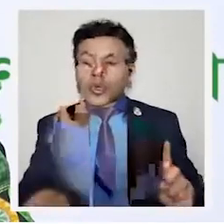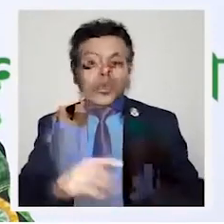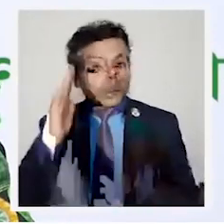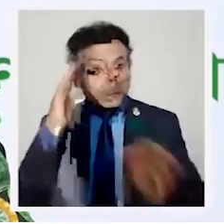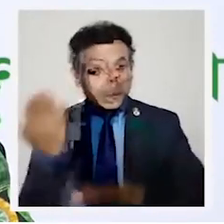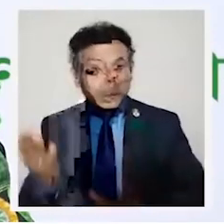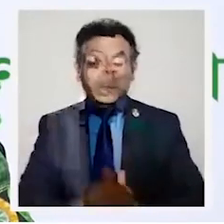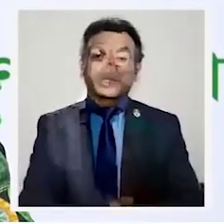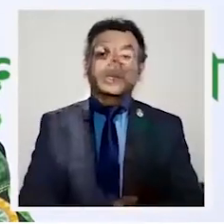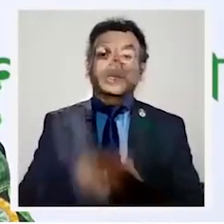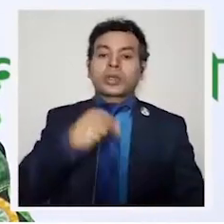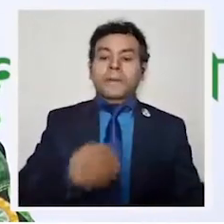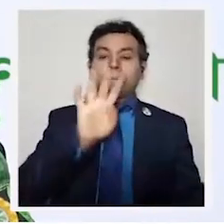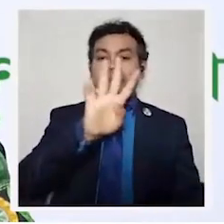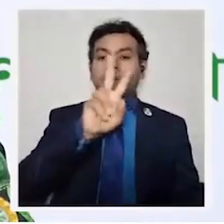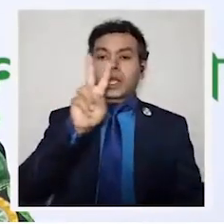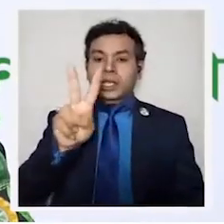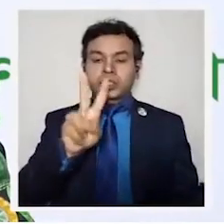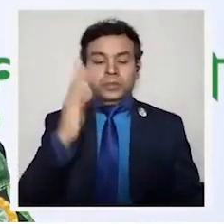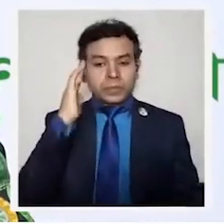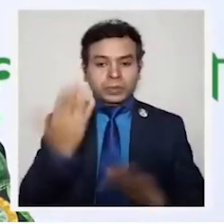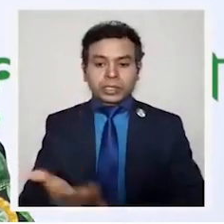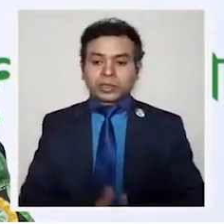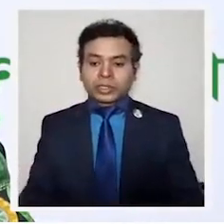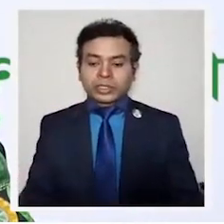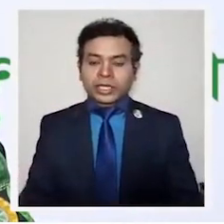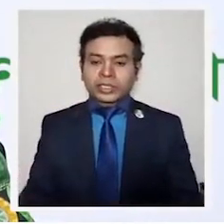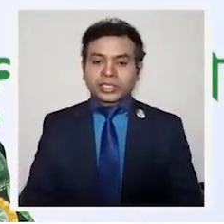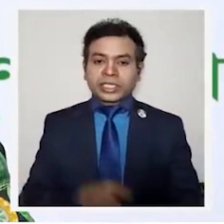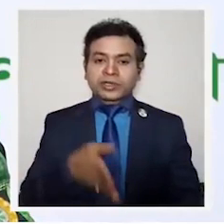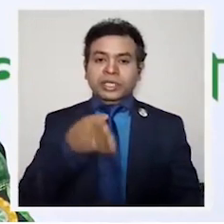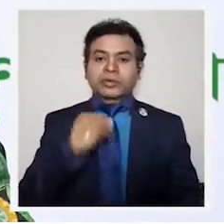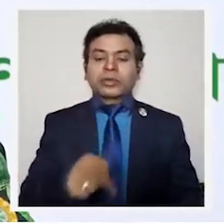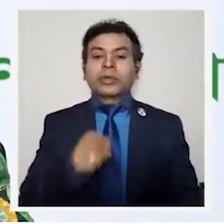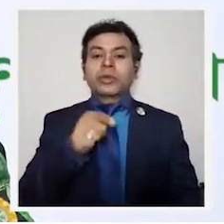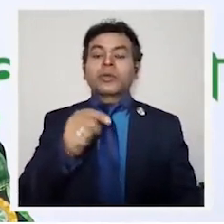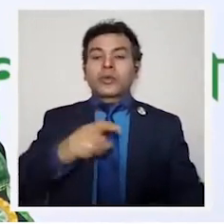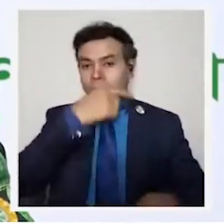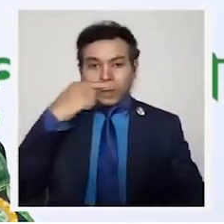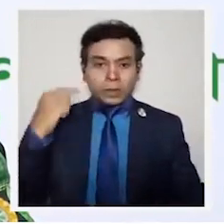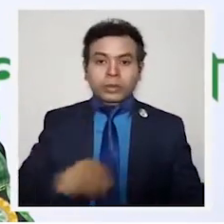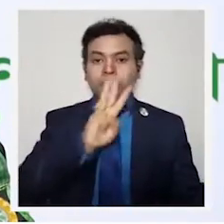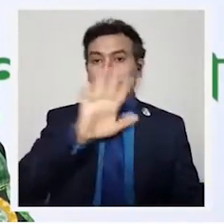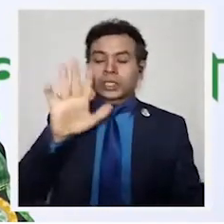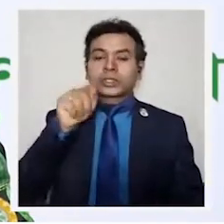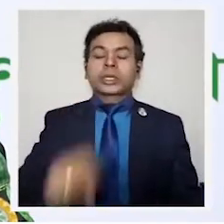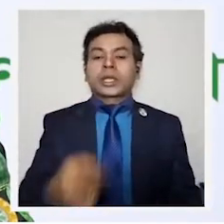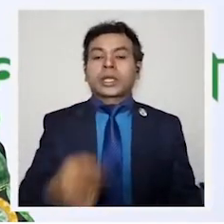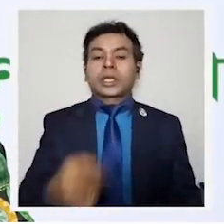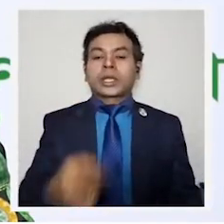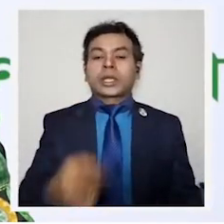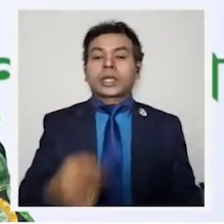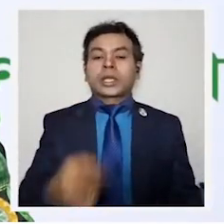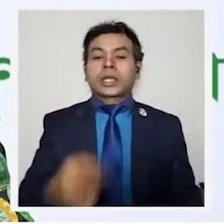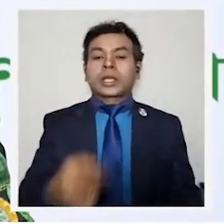গেছে। 12486টি নমুনা পরীক্ষায় করোনার উপস্থিতি পাওয়া গেছে আরো 2635 জনের দেহে। সেই হিসেবে আগের